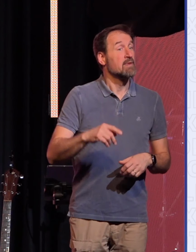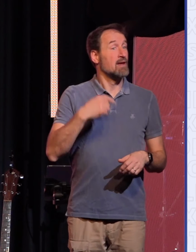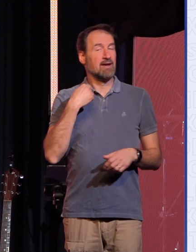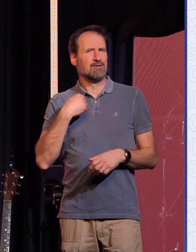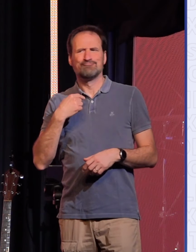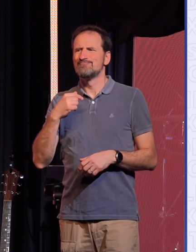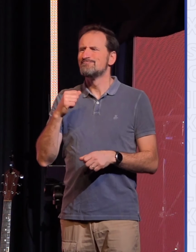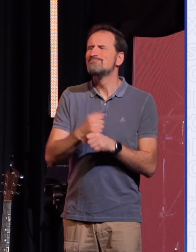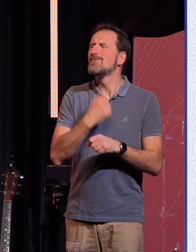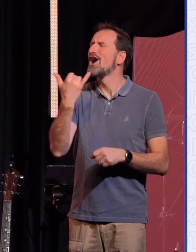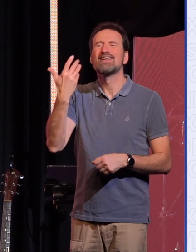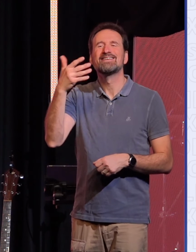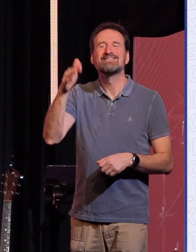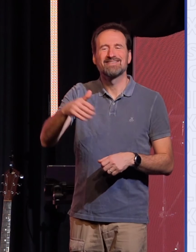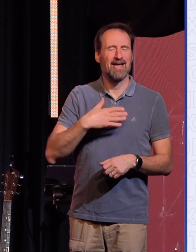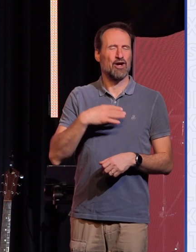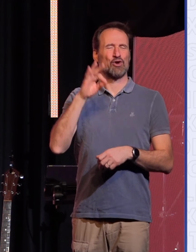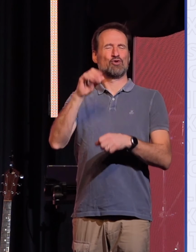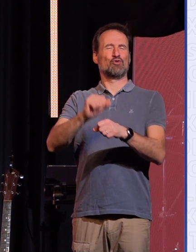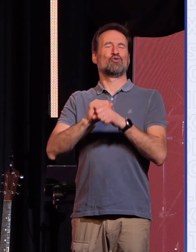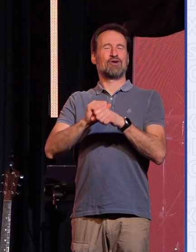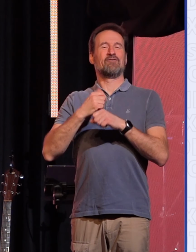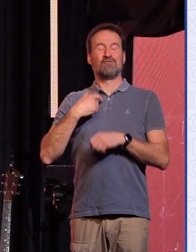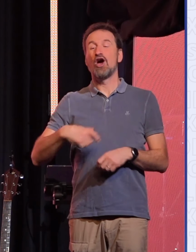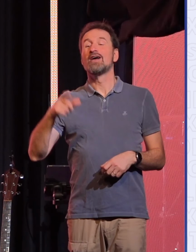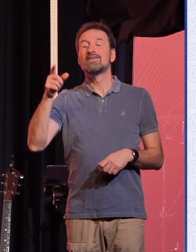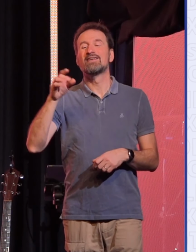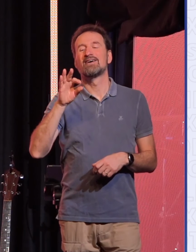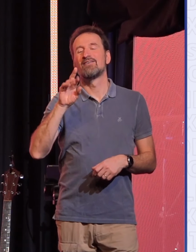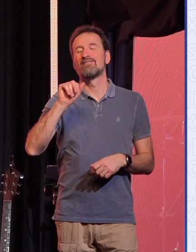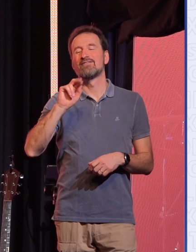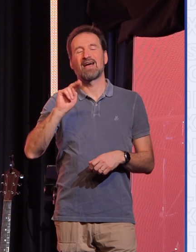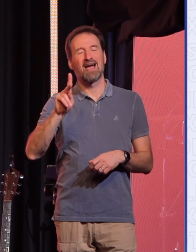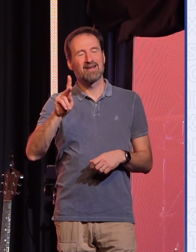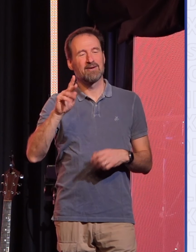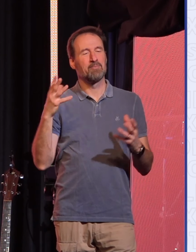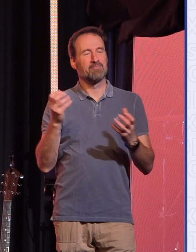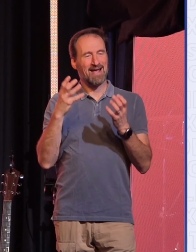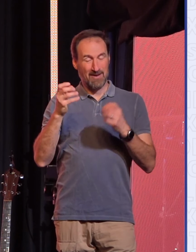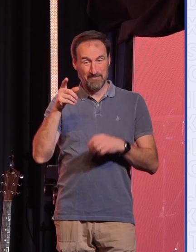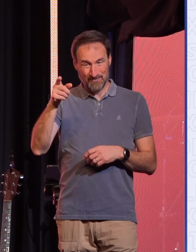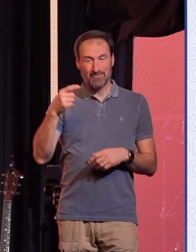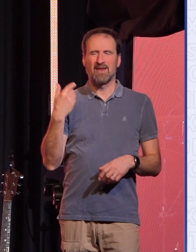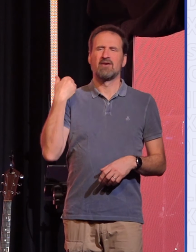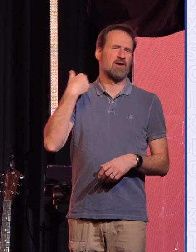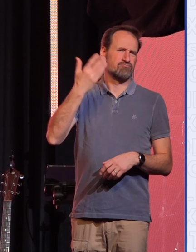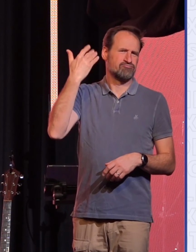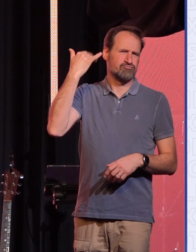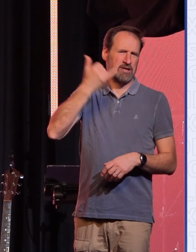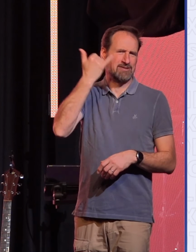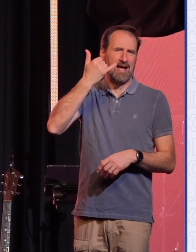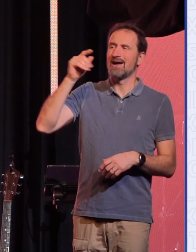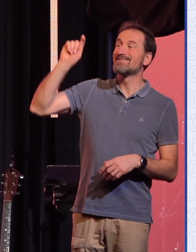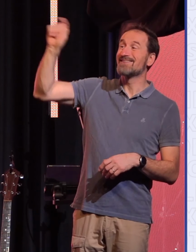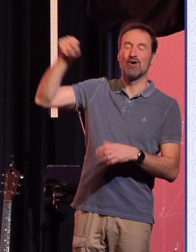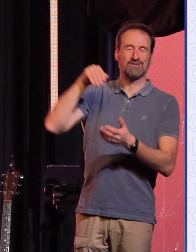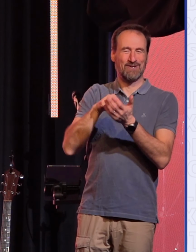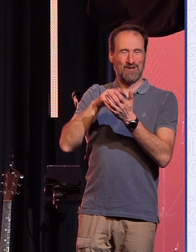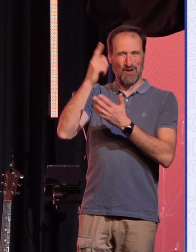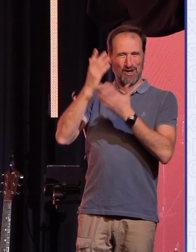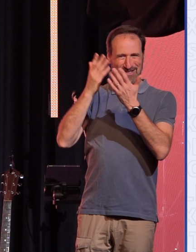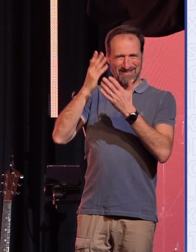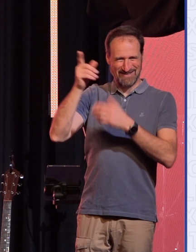eine Unterhaltung gehabt, da war da draußen noch der Gottesdienstsaal und da, hier direkt in der Ecke hier, war früher der Technikbereich und ich war bei ihm im Technikteam